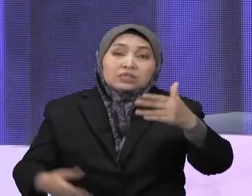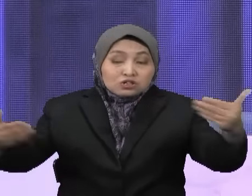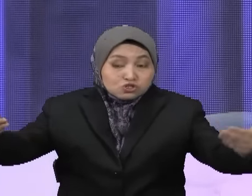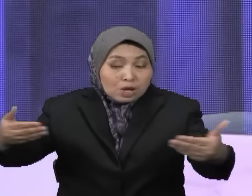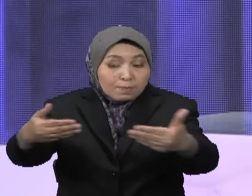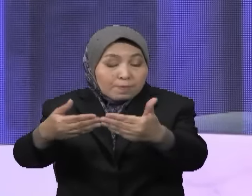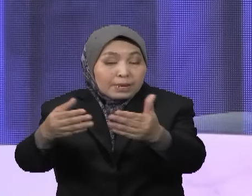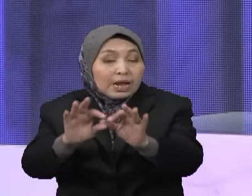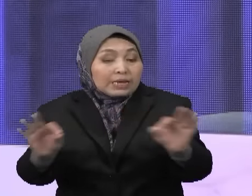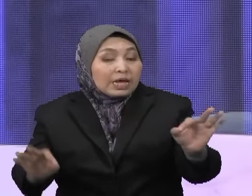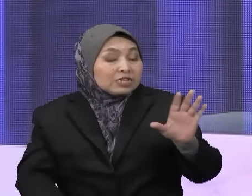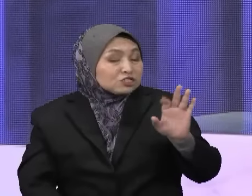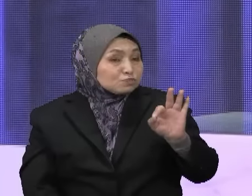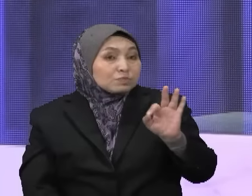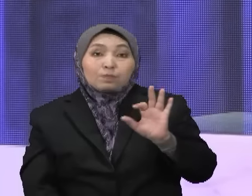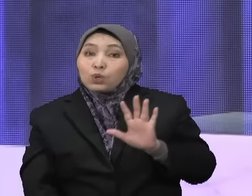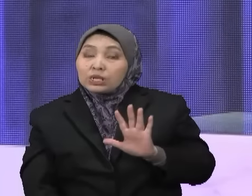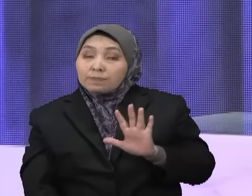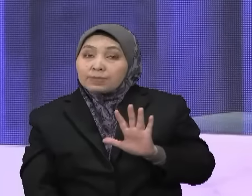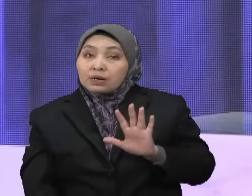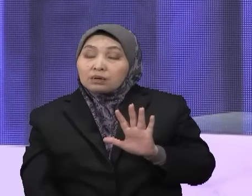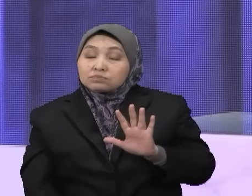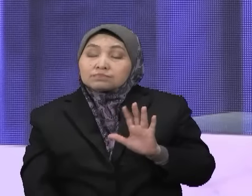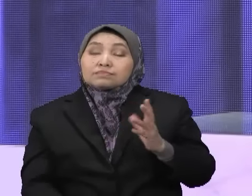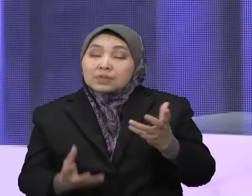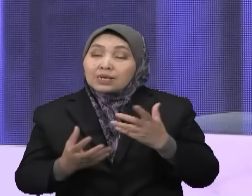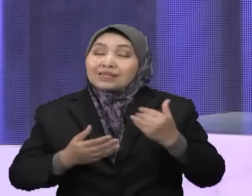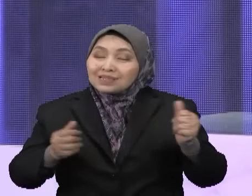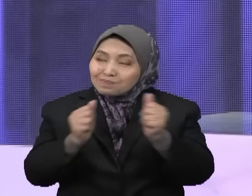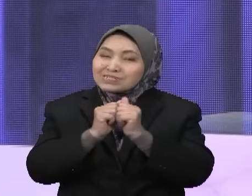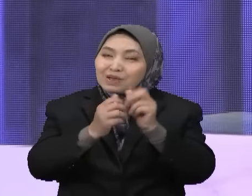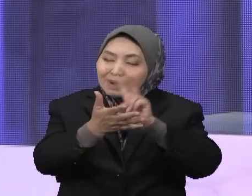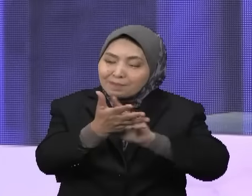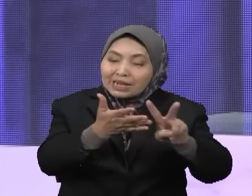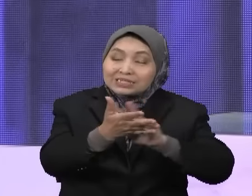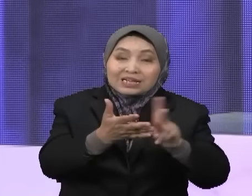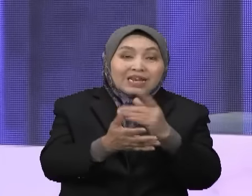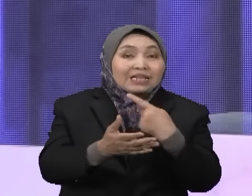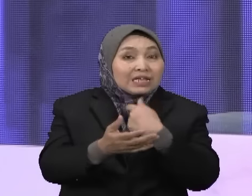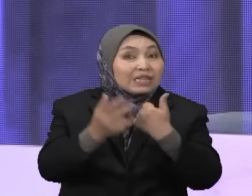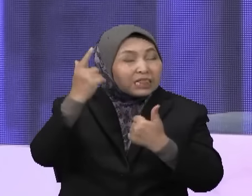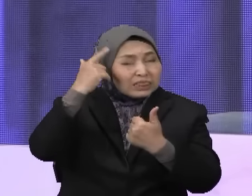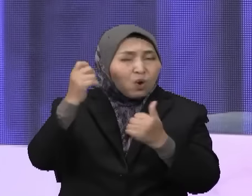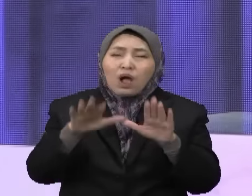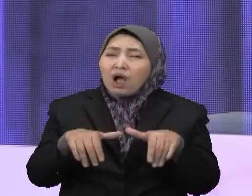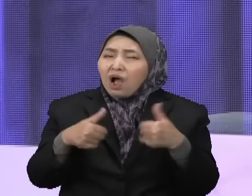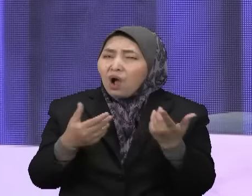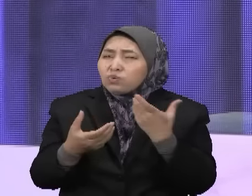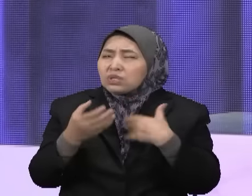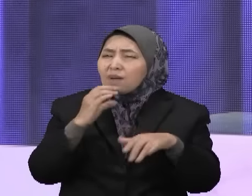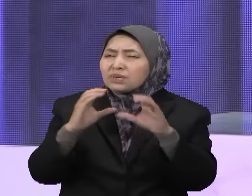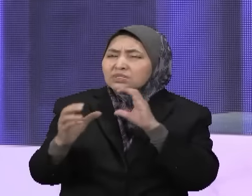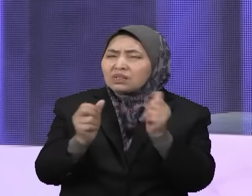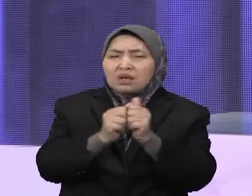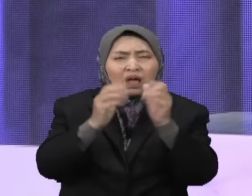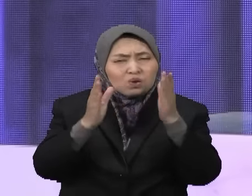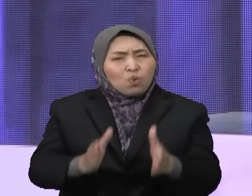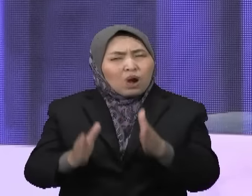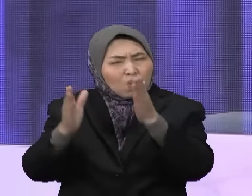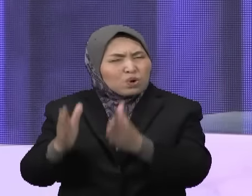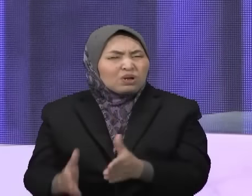pada ayat 95 yang ingin kita sama-sama baca dan kita ketahui bagaimana berinteraksi dengan orang-orang